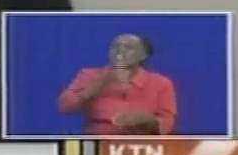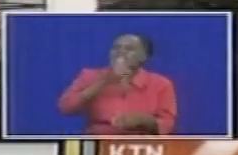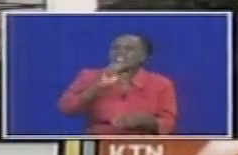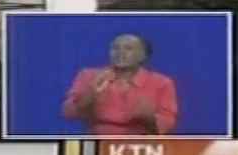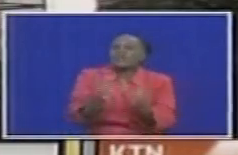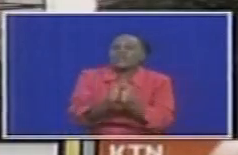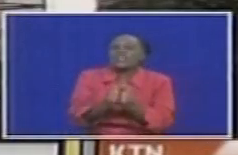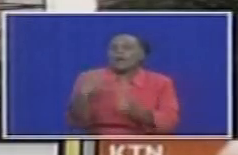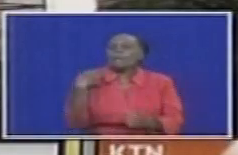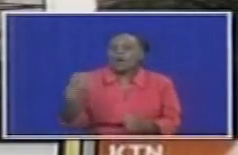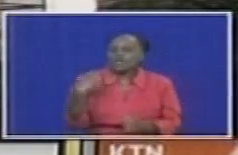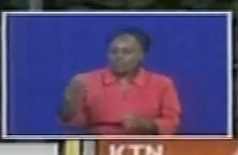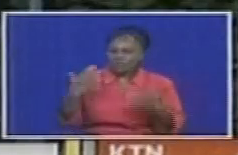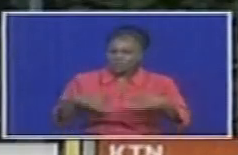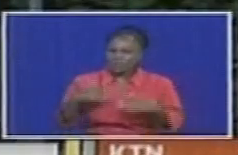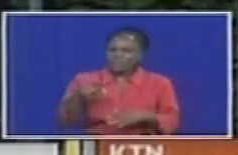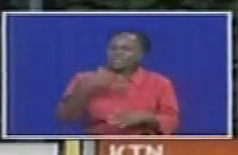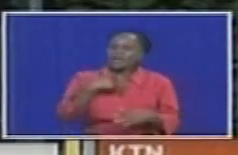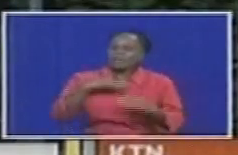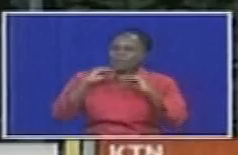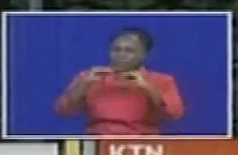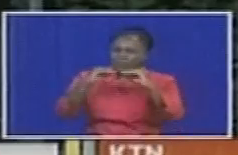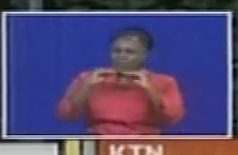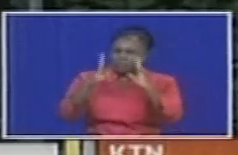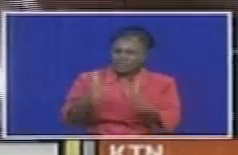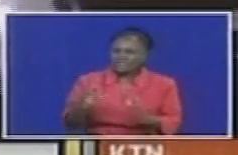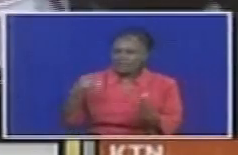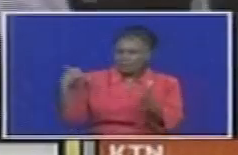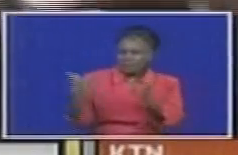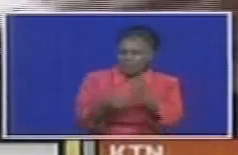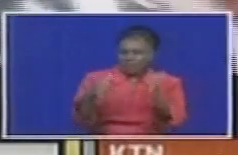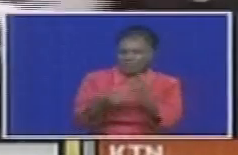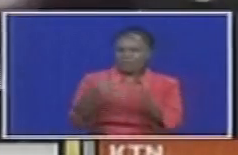maboss. Kitendo hicho kilimweka mwalimu taabani na kujikuta korokoroni.